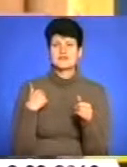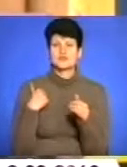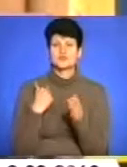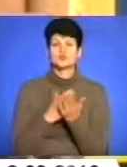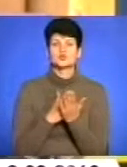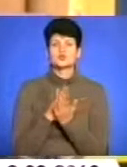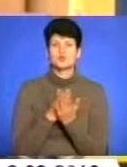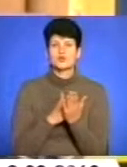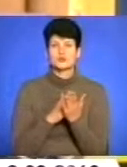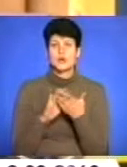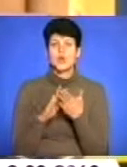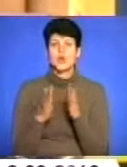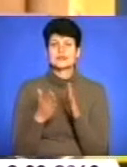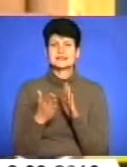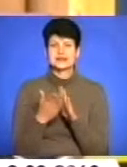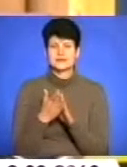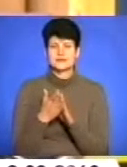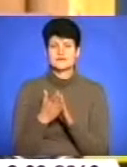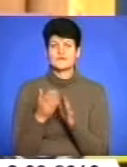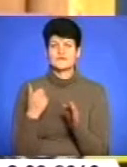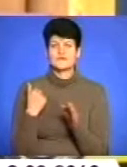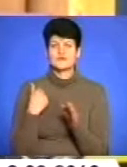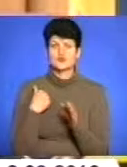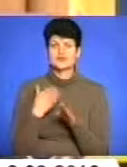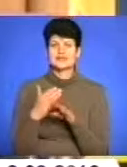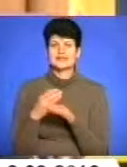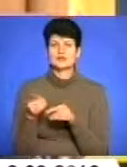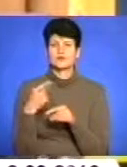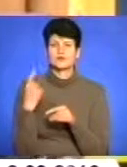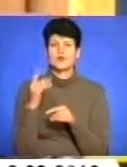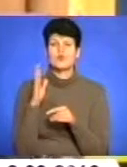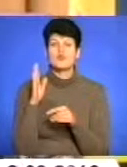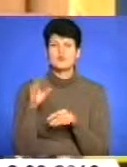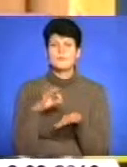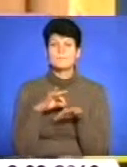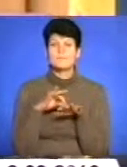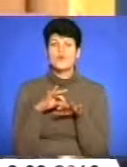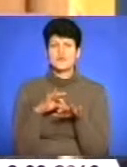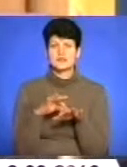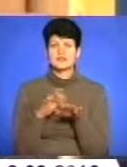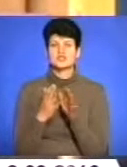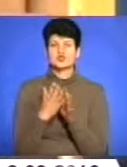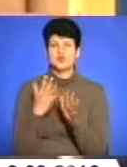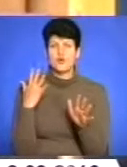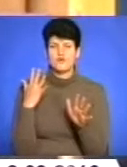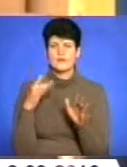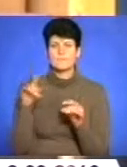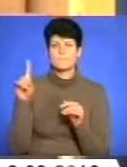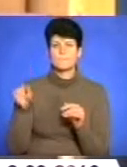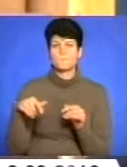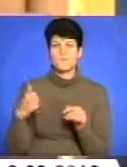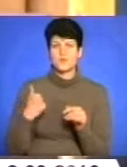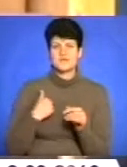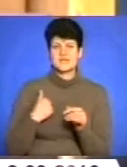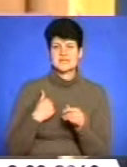військовослужбовцями, контрактниками військових частин Тернопільської області, буде проведена чергова хвиля